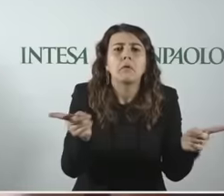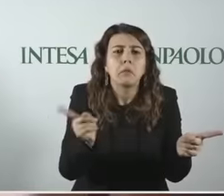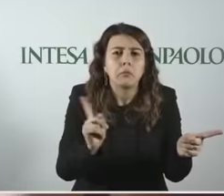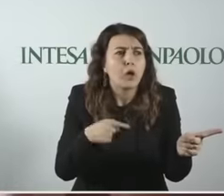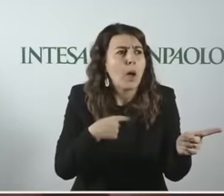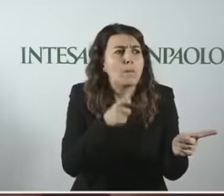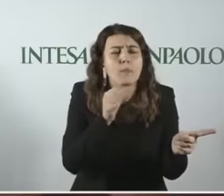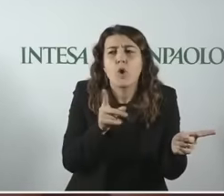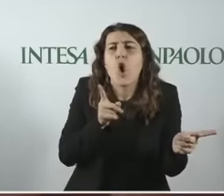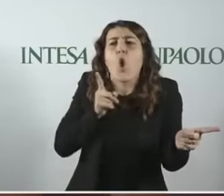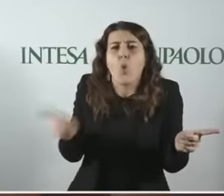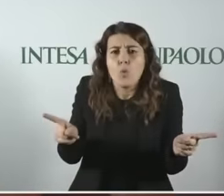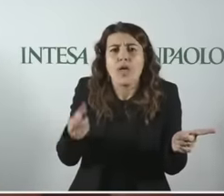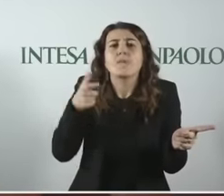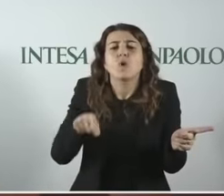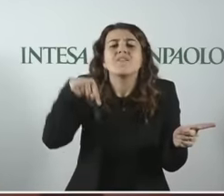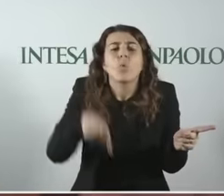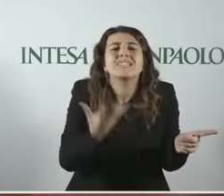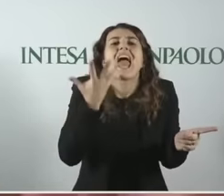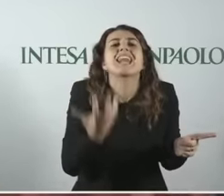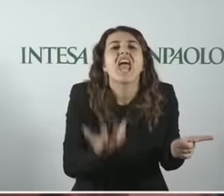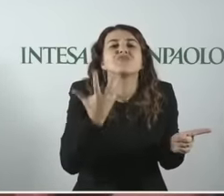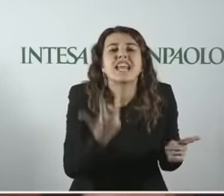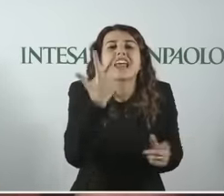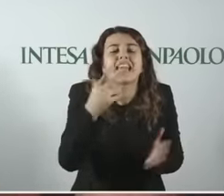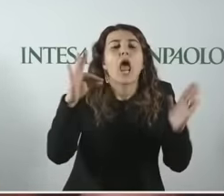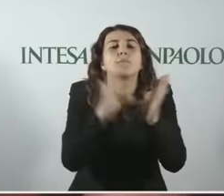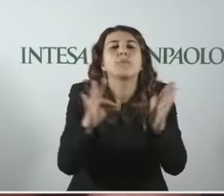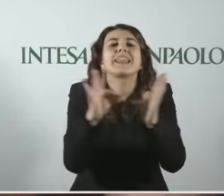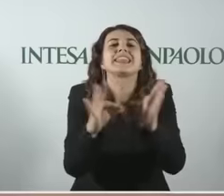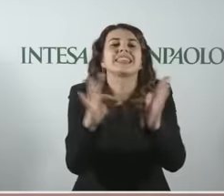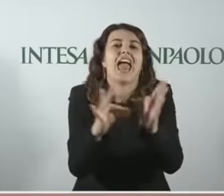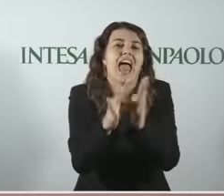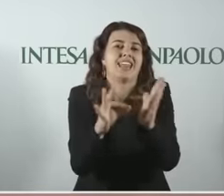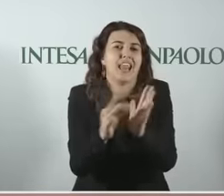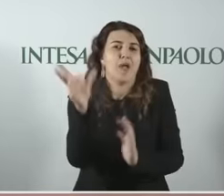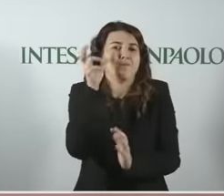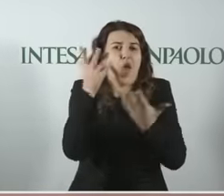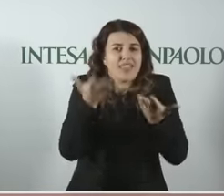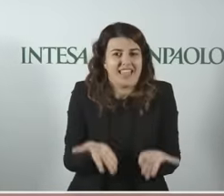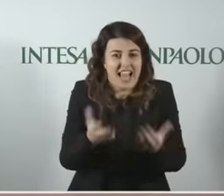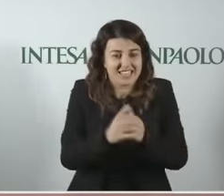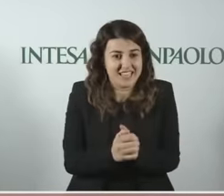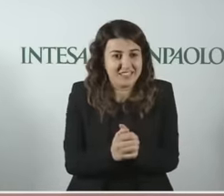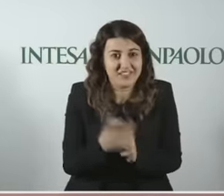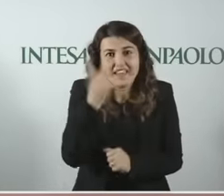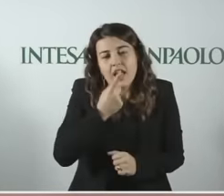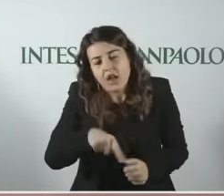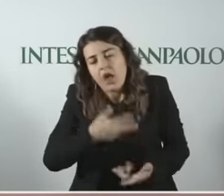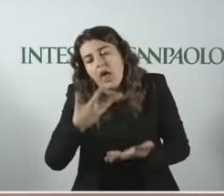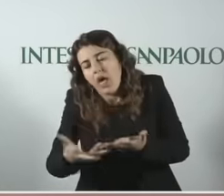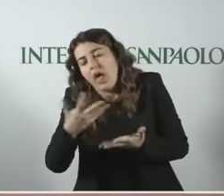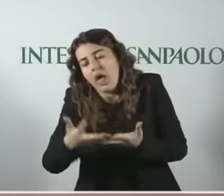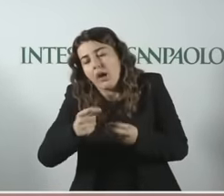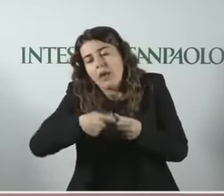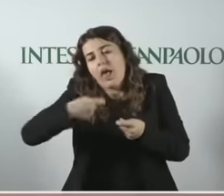lui perché questa è la registrazione di tre puntate del nostro podcast Eh come dire Magari sbrodolo un po' di più di